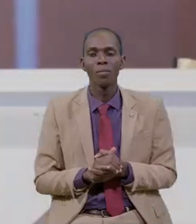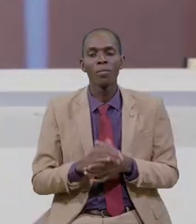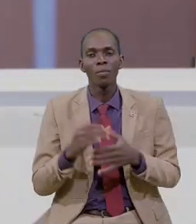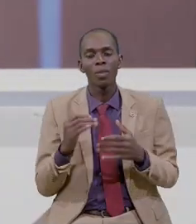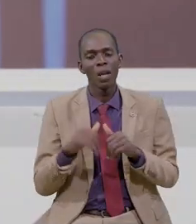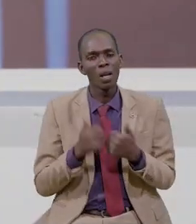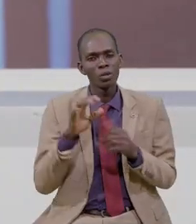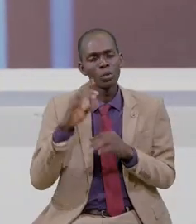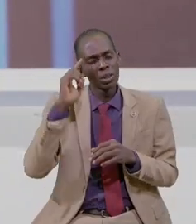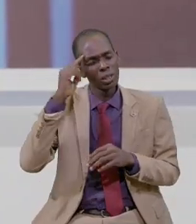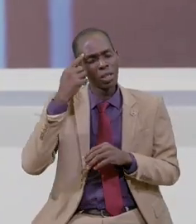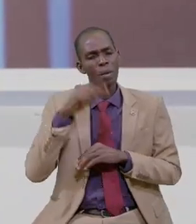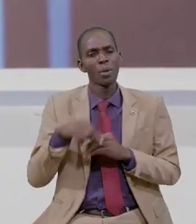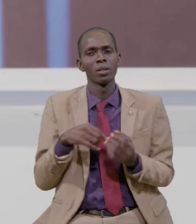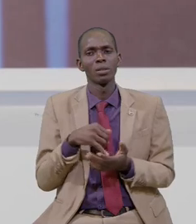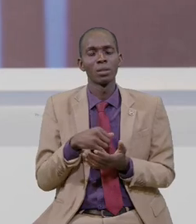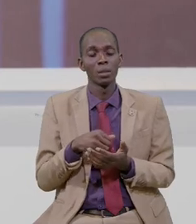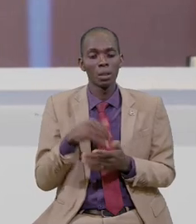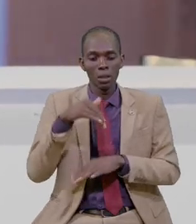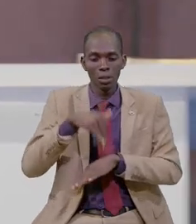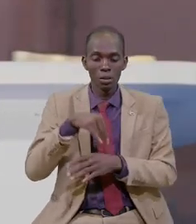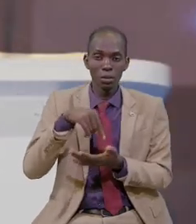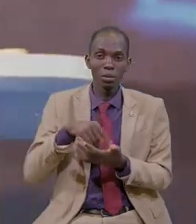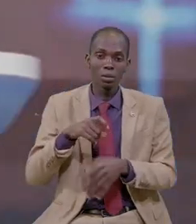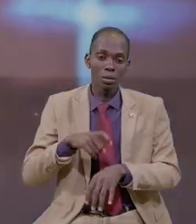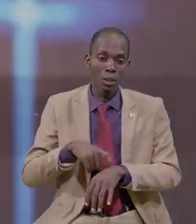Et pense à ça. Maintenant, en ce moment,